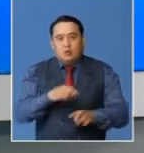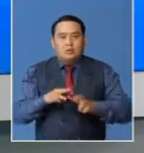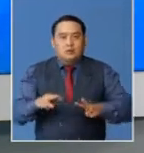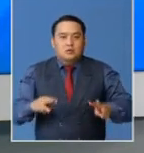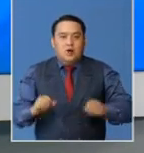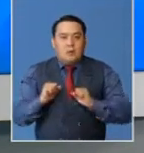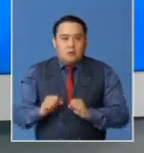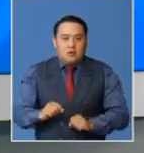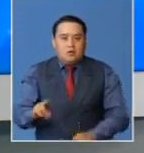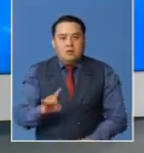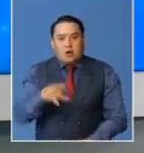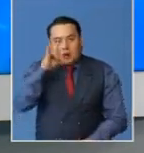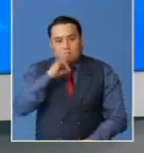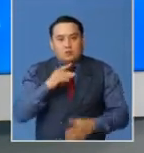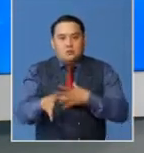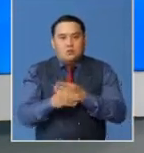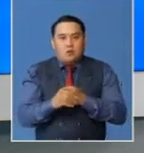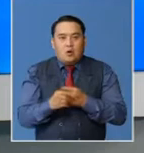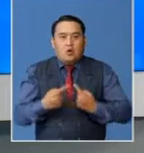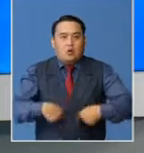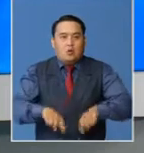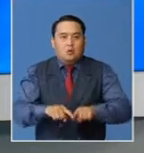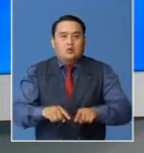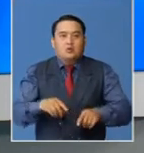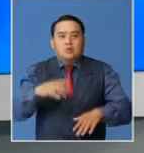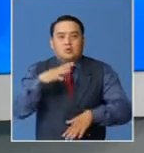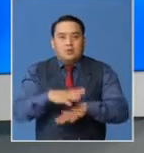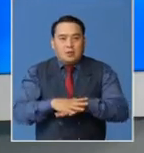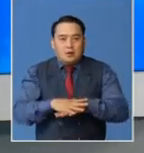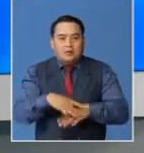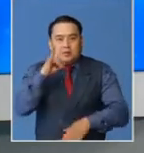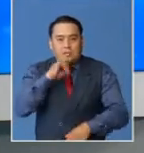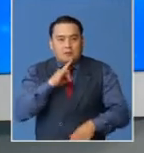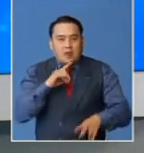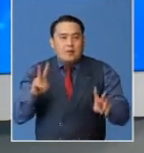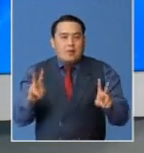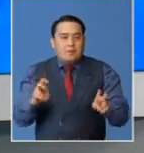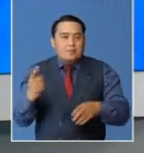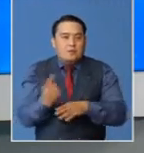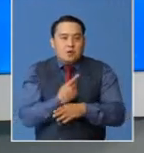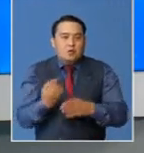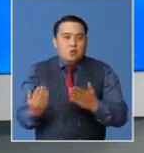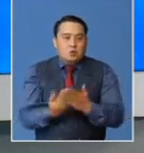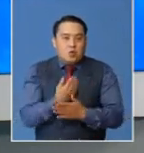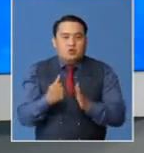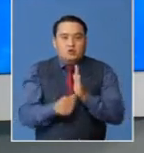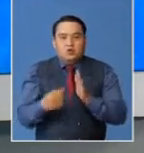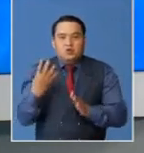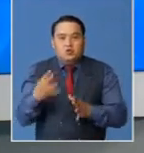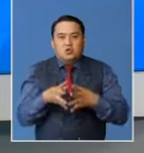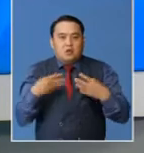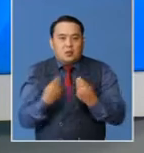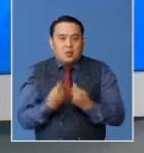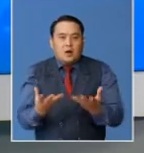Министерством обороны Республики совместно с акционерным обществом «Жилстрой» Сбербанк Казахстана. Первые новоселы, а это 64